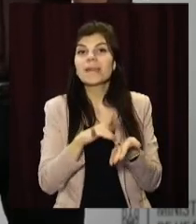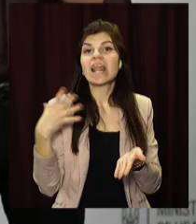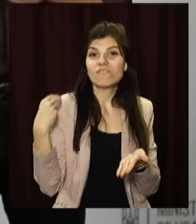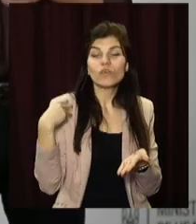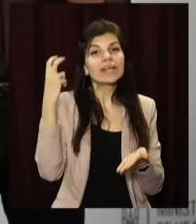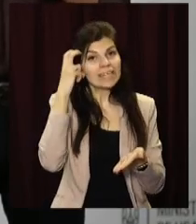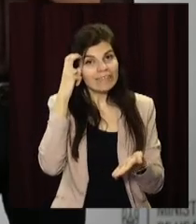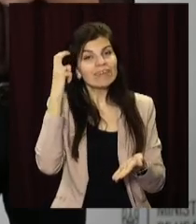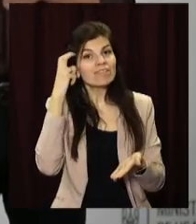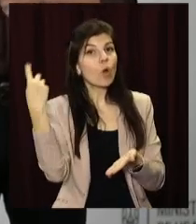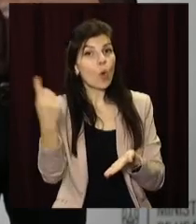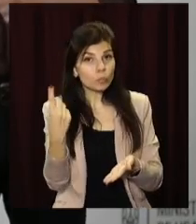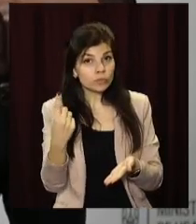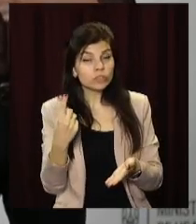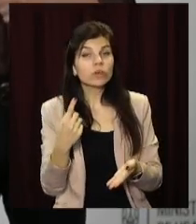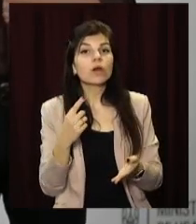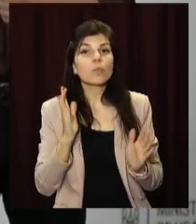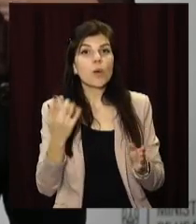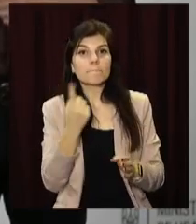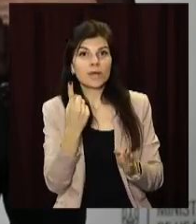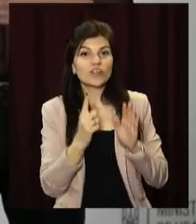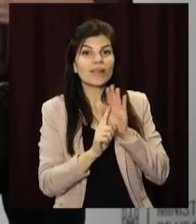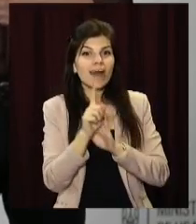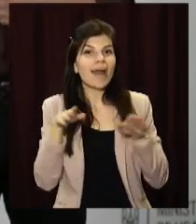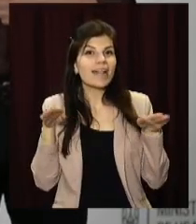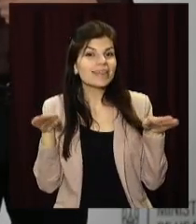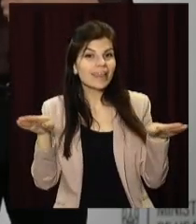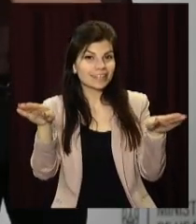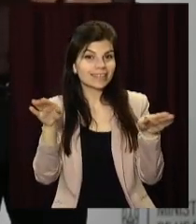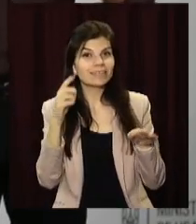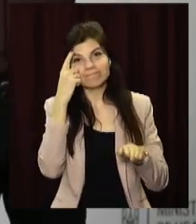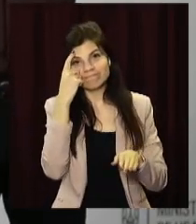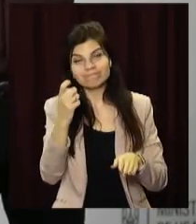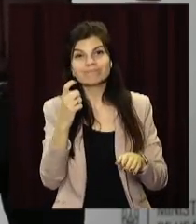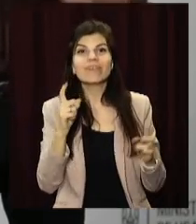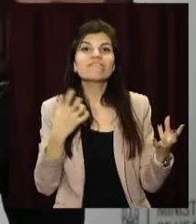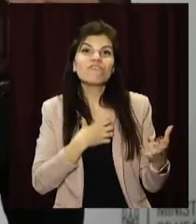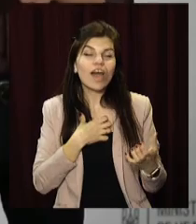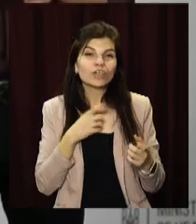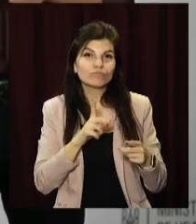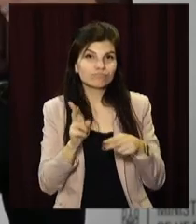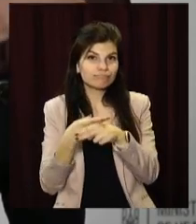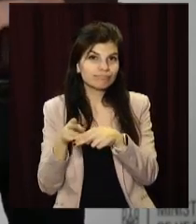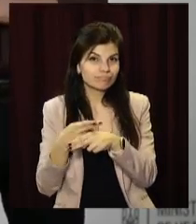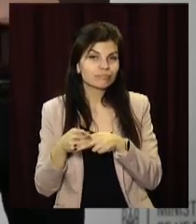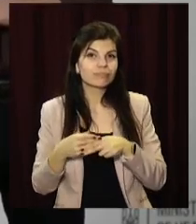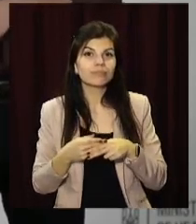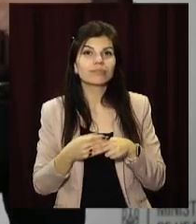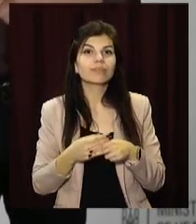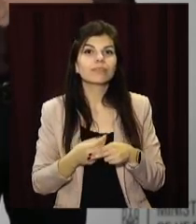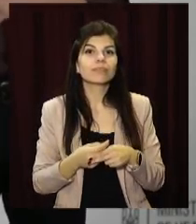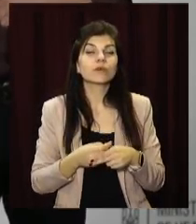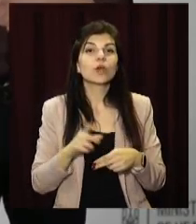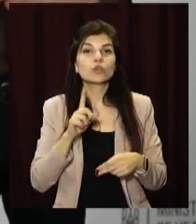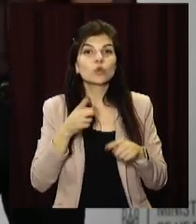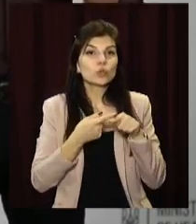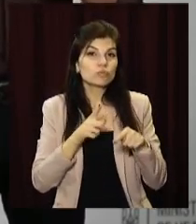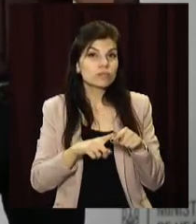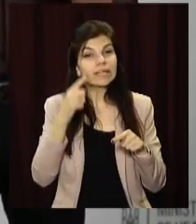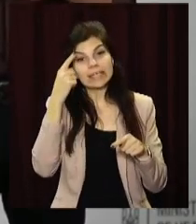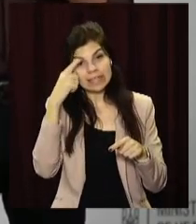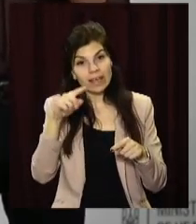місто Київ та Київська область стануть першими ластівками у розвитку єдиного аеромедичного простору і що цю